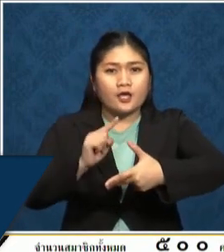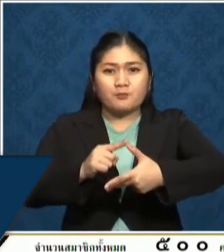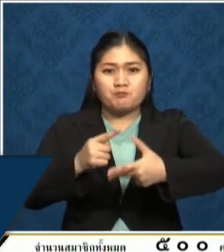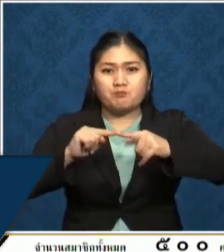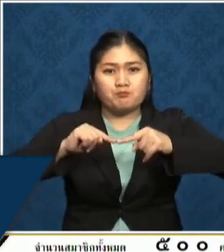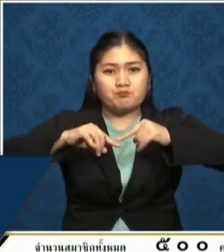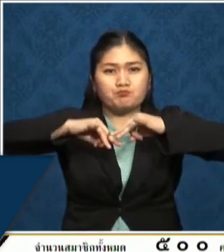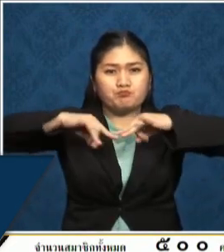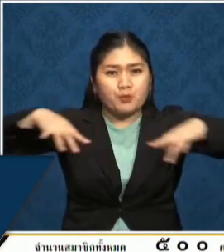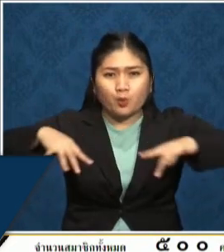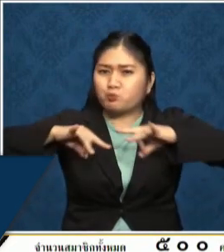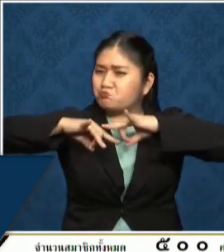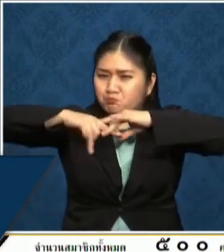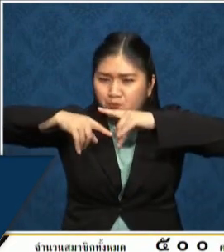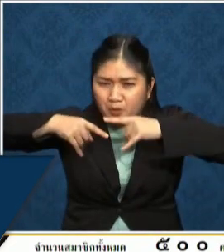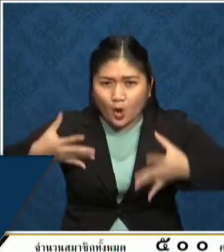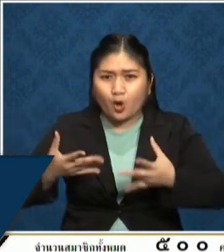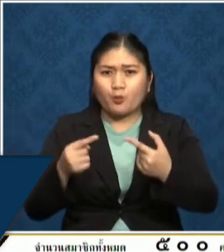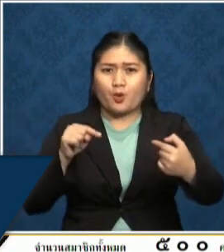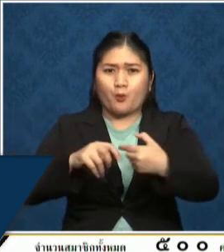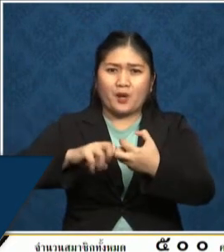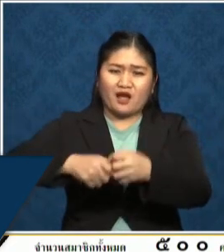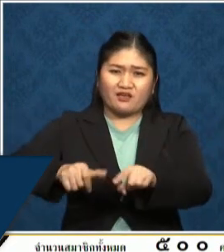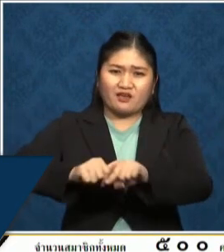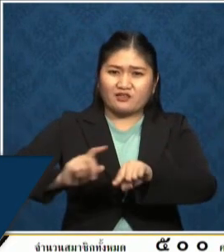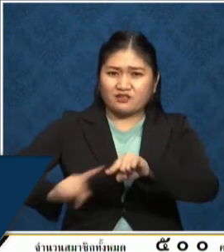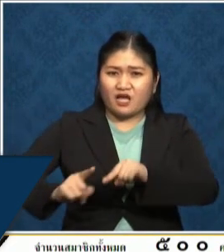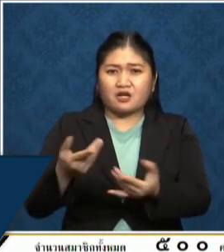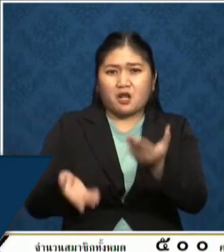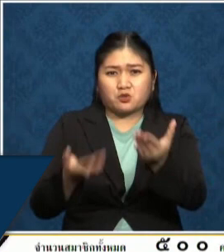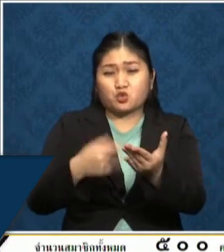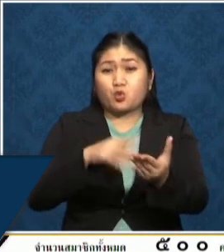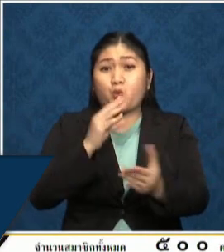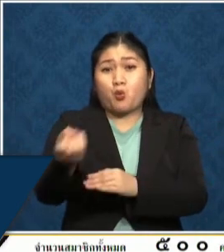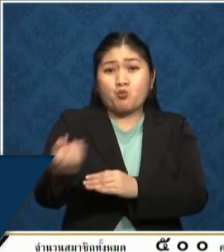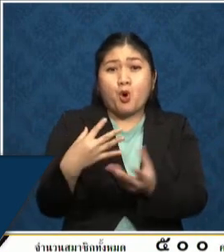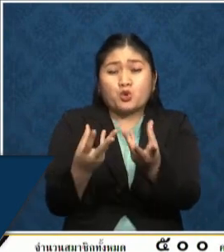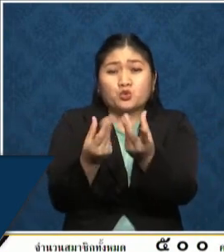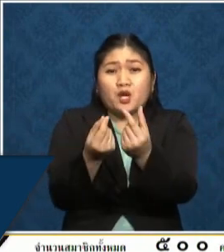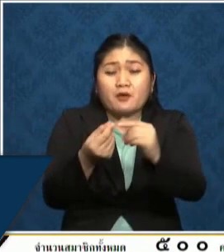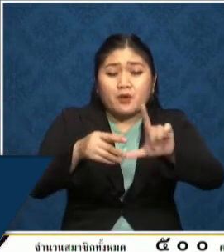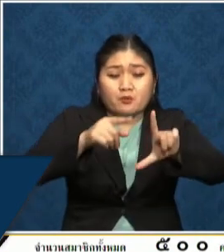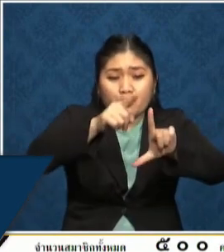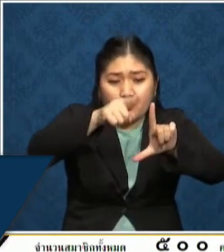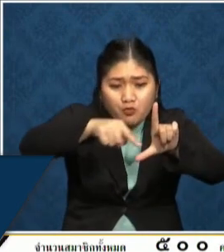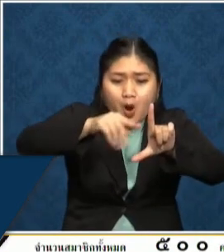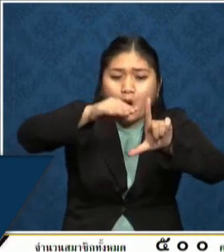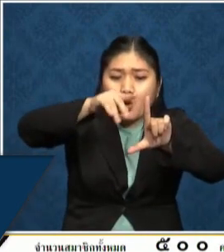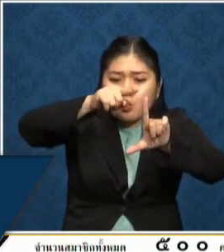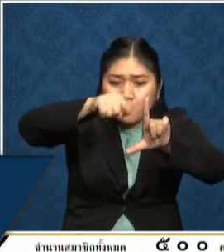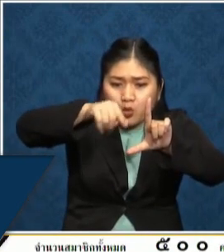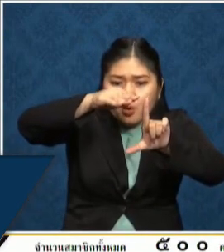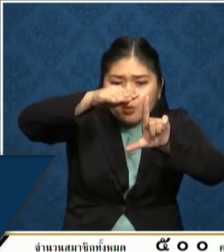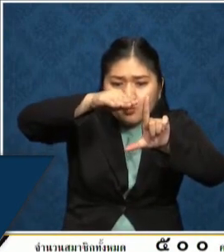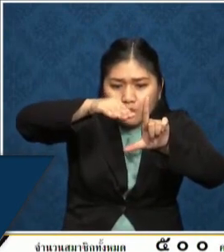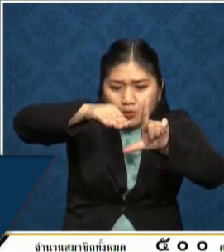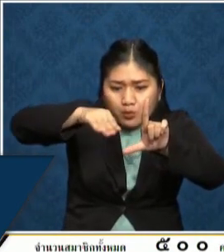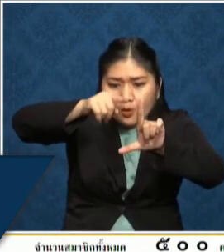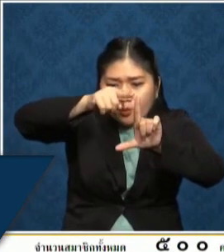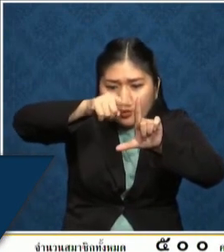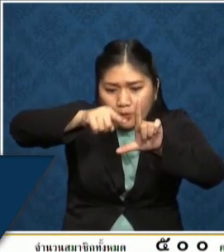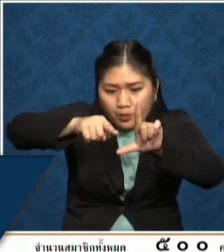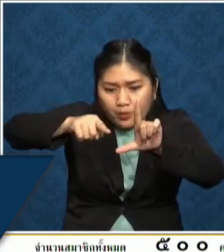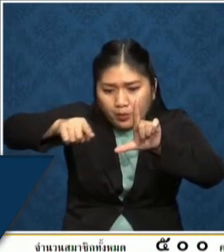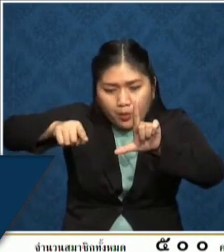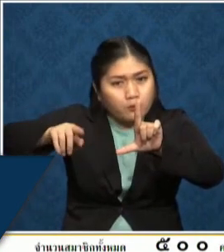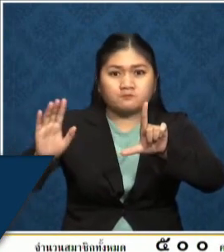ตอบโจทยต่ารแ้ขายปัญหาท่านอาจจะบอกว่าตัวเลขกราฟของความอุแรง อื้อศลงแต่ท่านอย่าลืมว่าความ